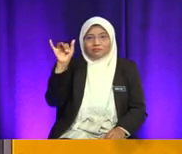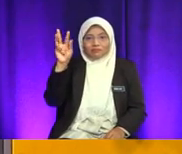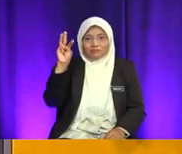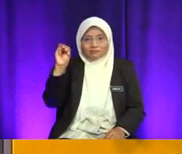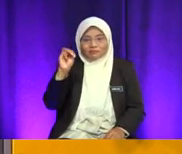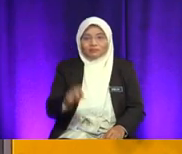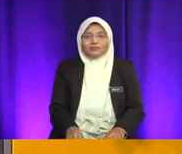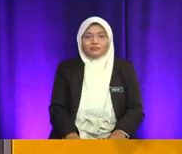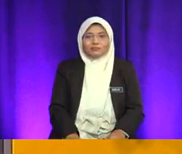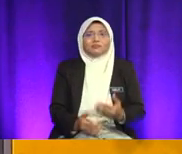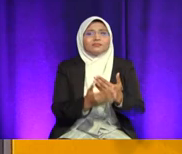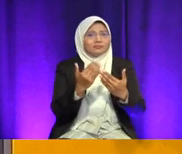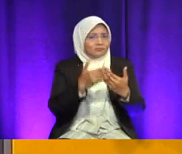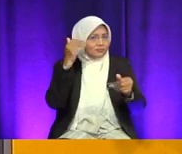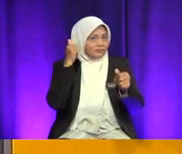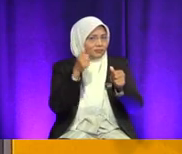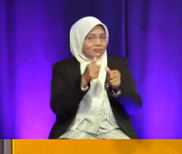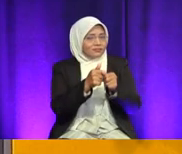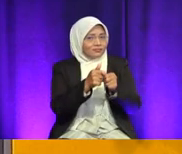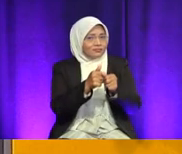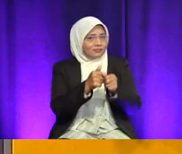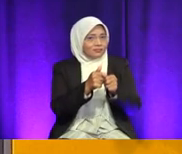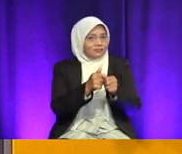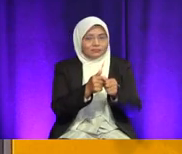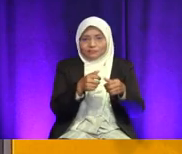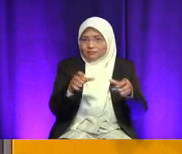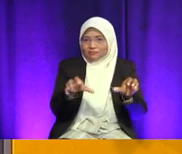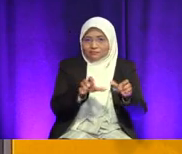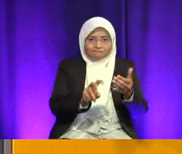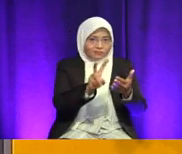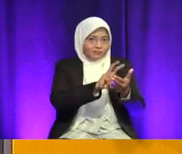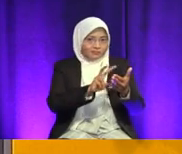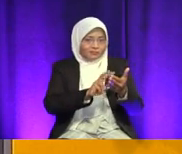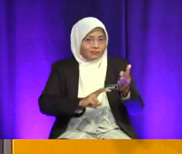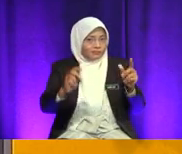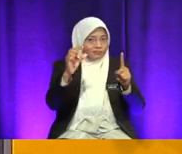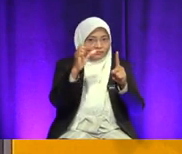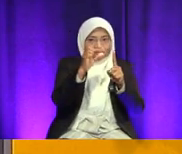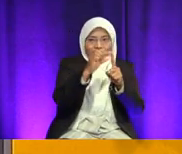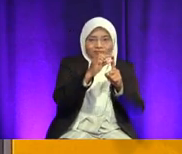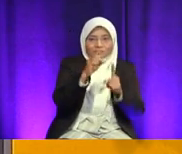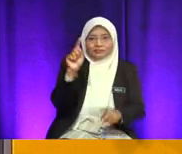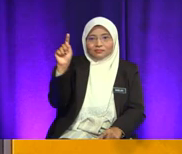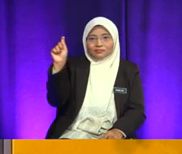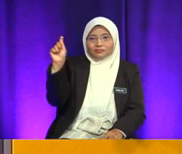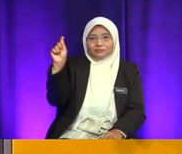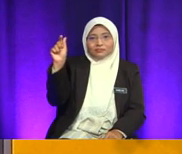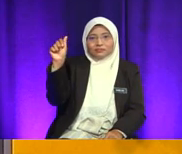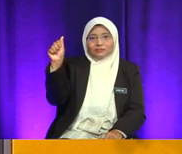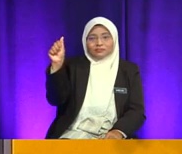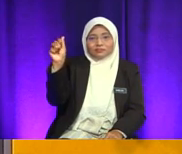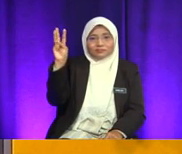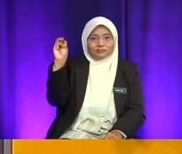mudah diingat dengan membaca perkataan tamu kita singkatkan kepada perkataan